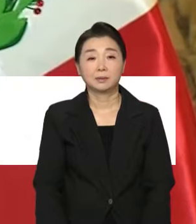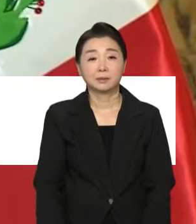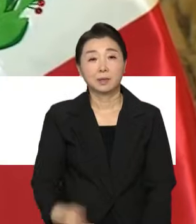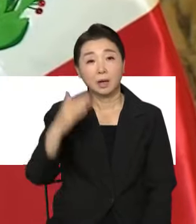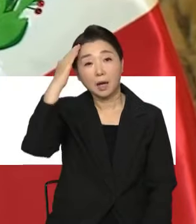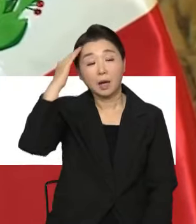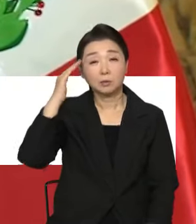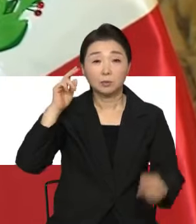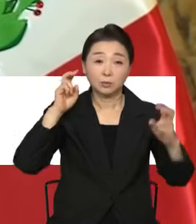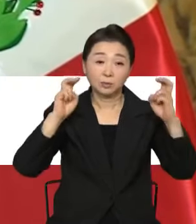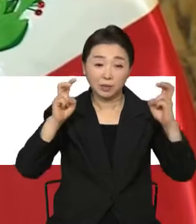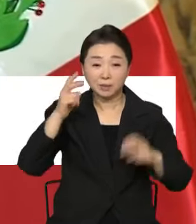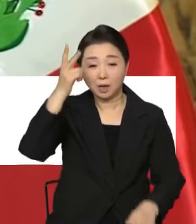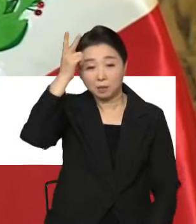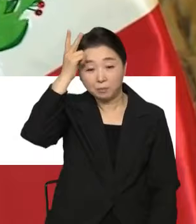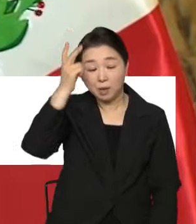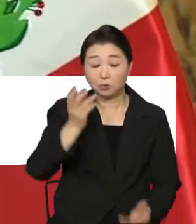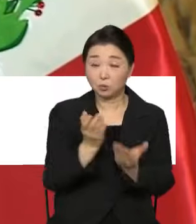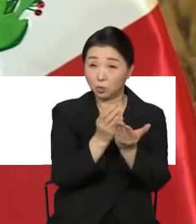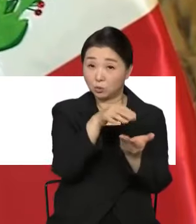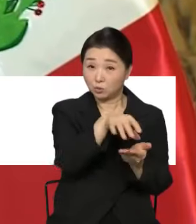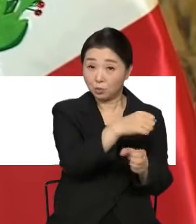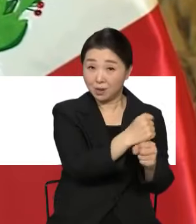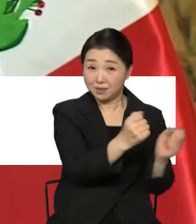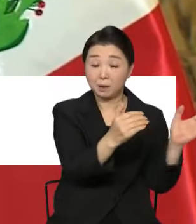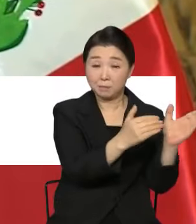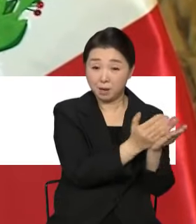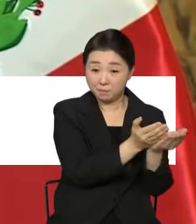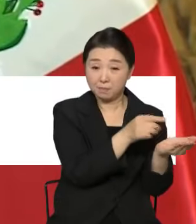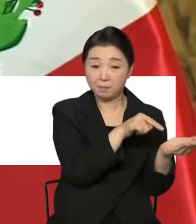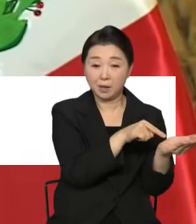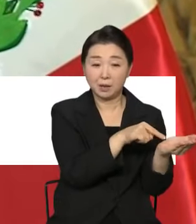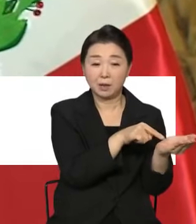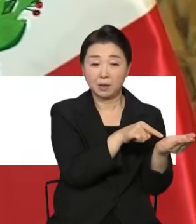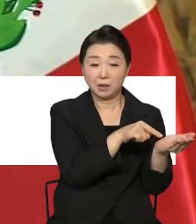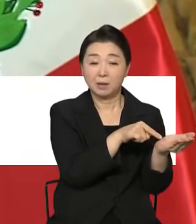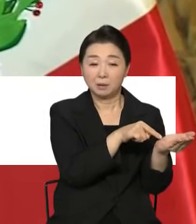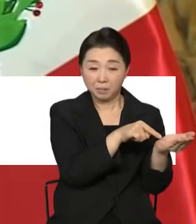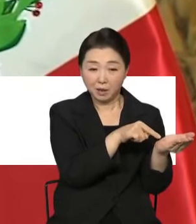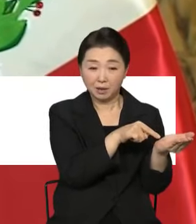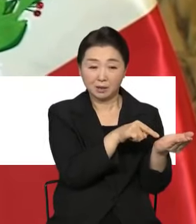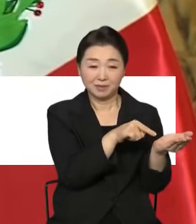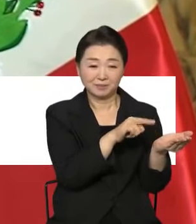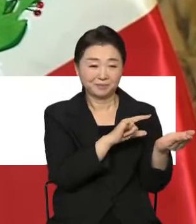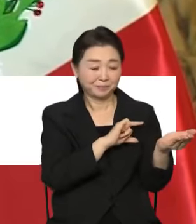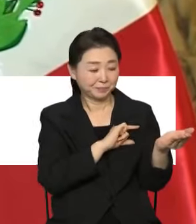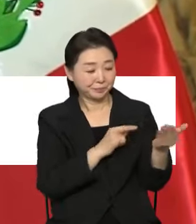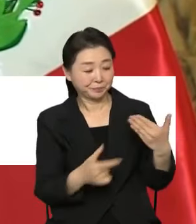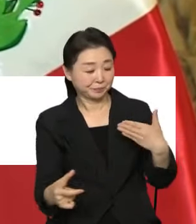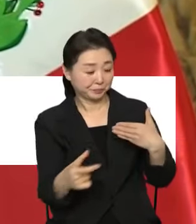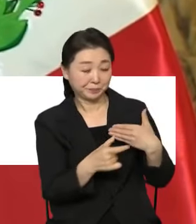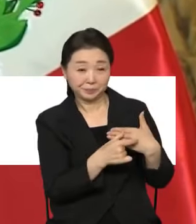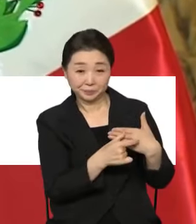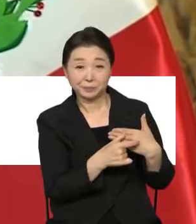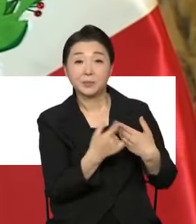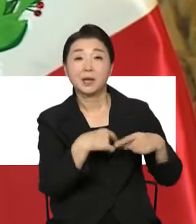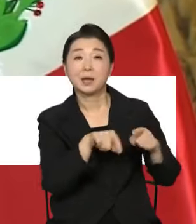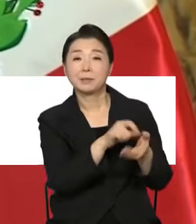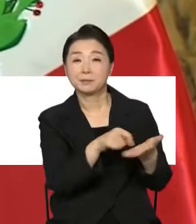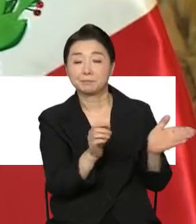기업이 페루 조선소에서 건조하는 함정에 부착할 명판에